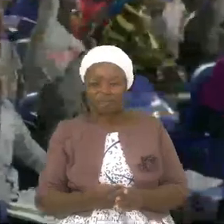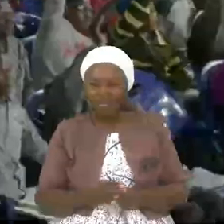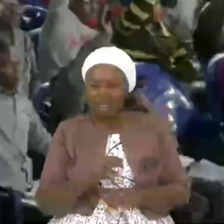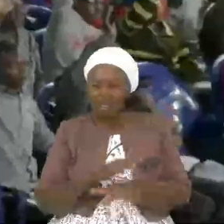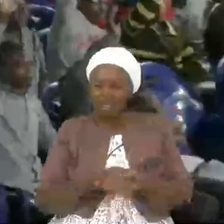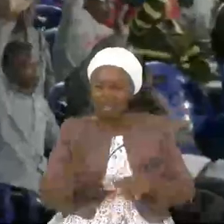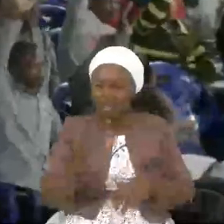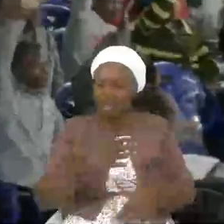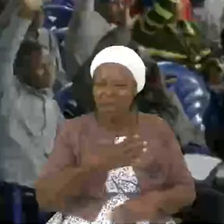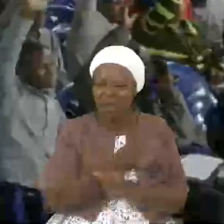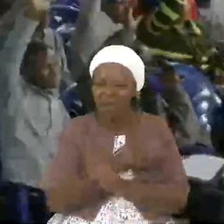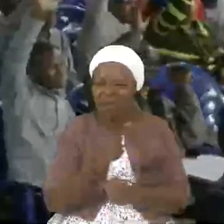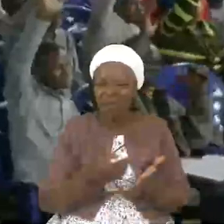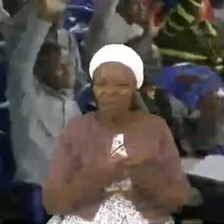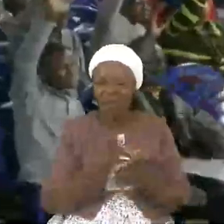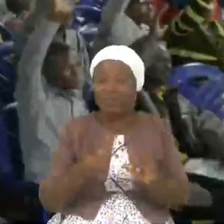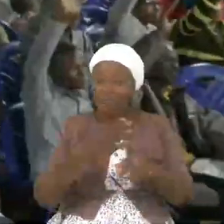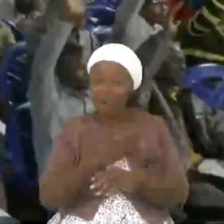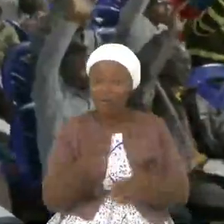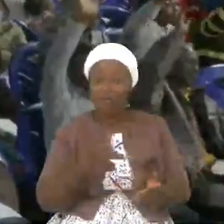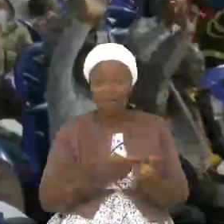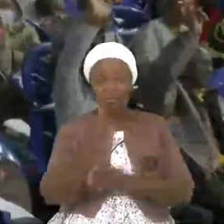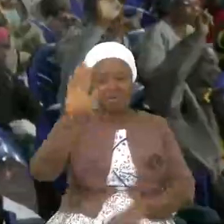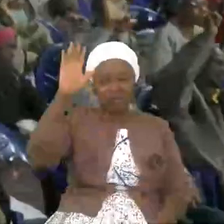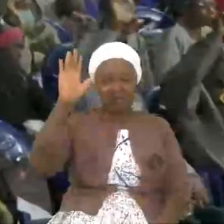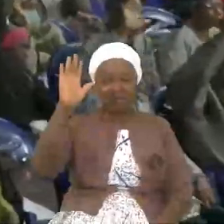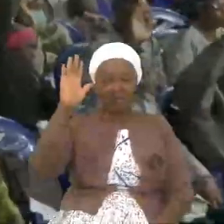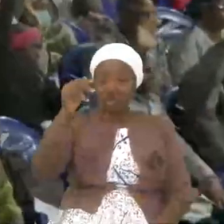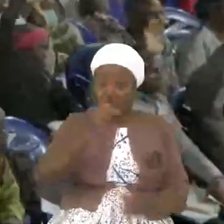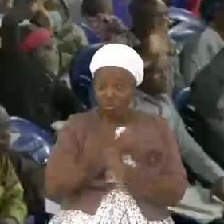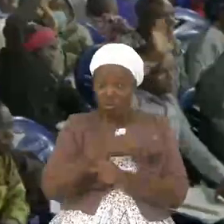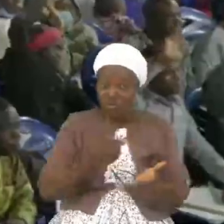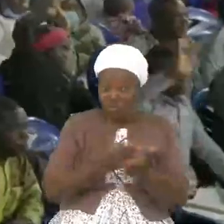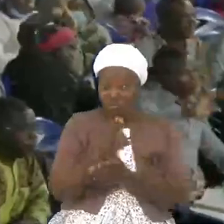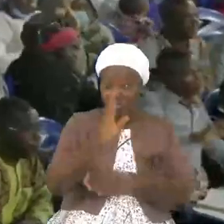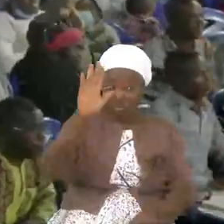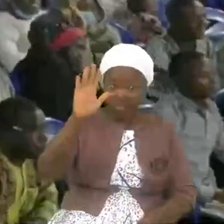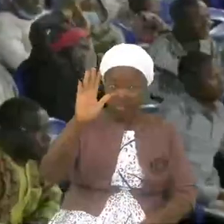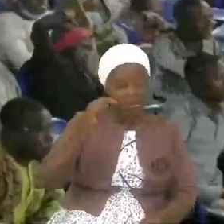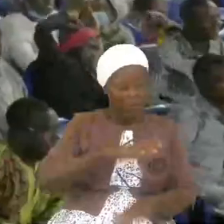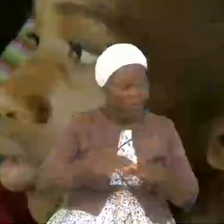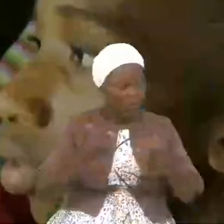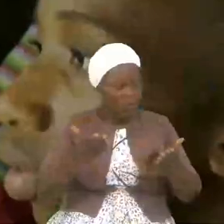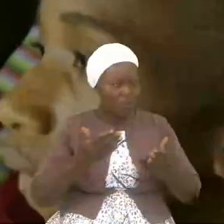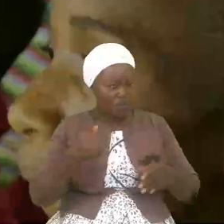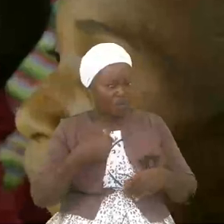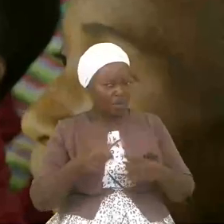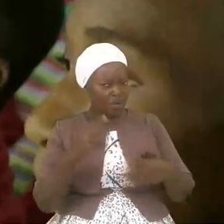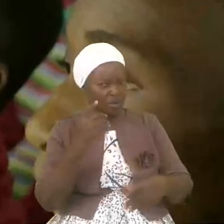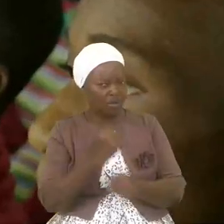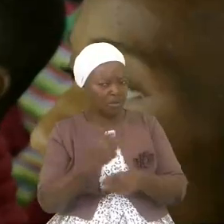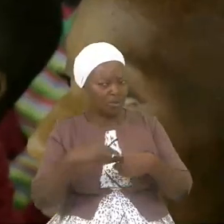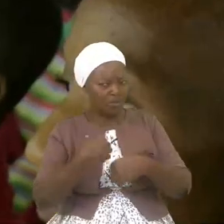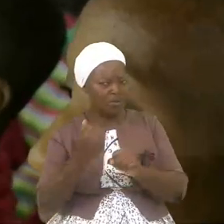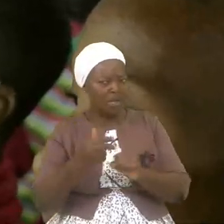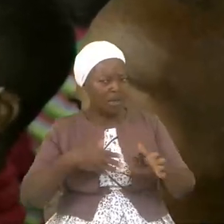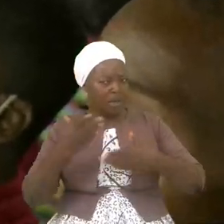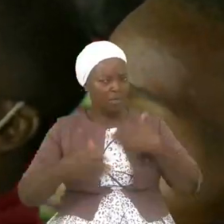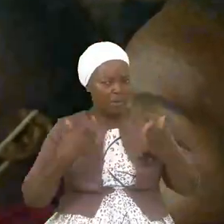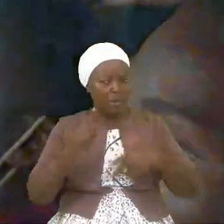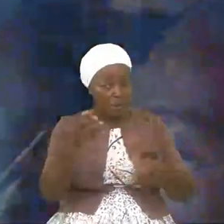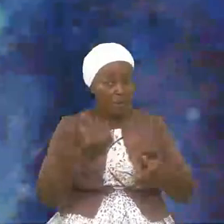N'aimes-tu pas la vérité? Si tu aimes la vérité, lève la main, je vais voir. Est-ce que tu veux de divertissement? J'ai dit, est-ce que toi tu